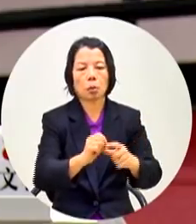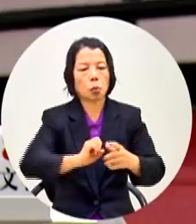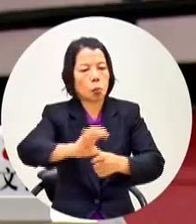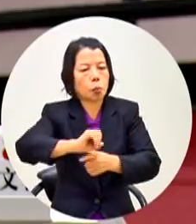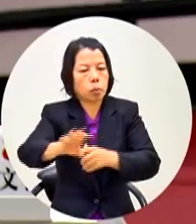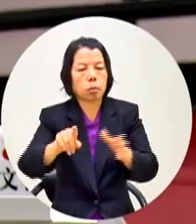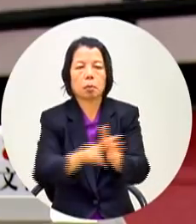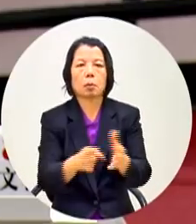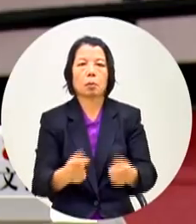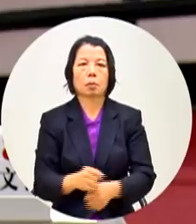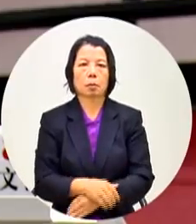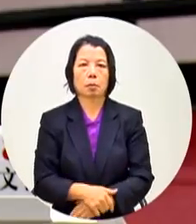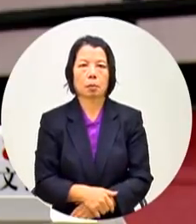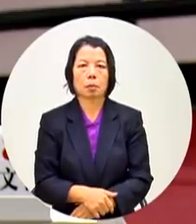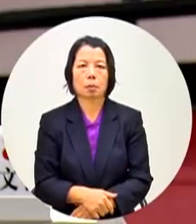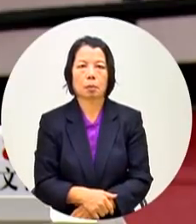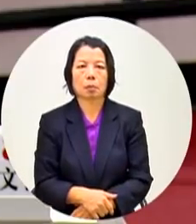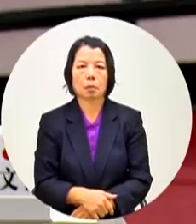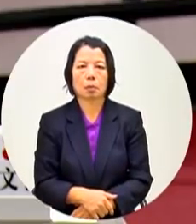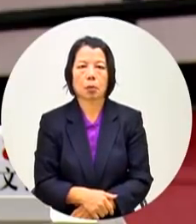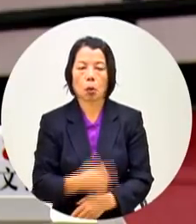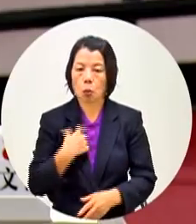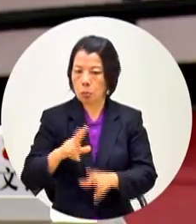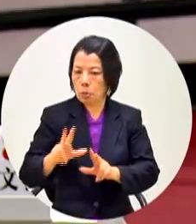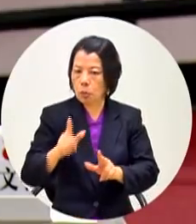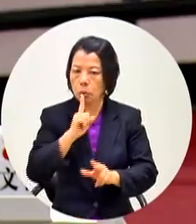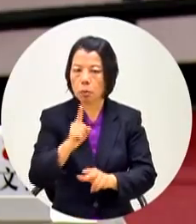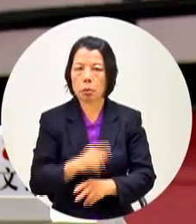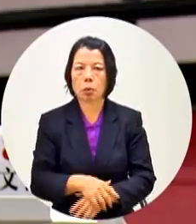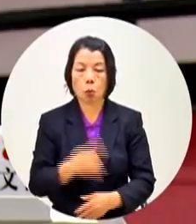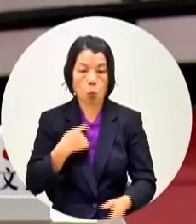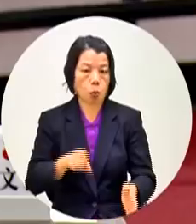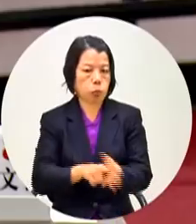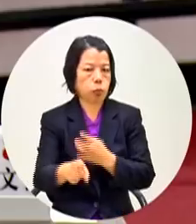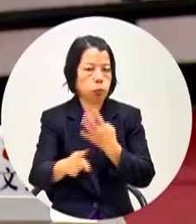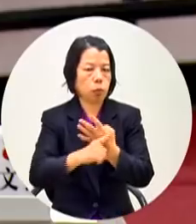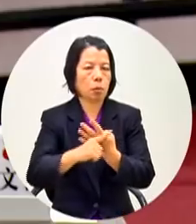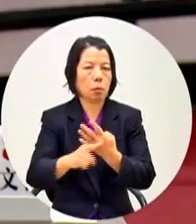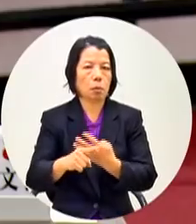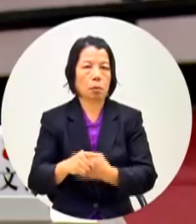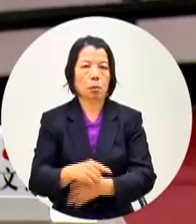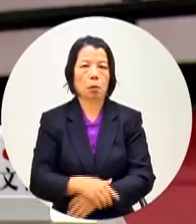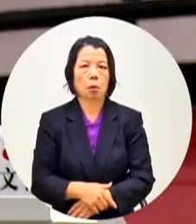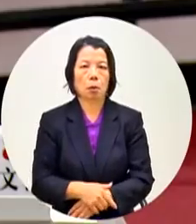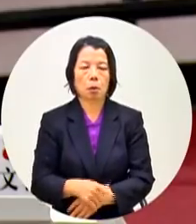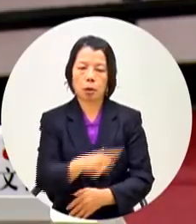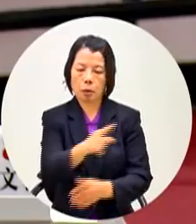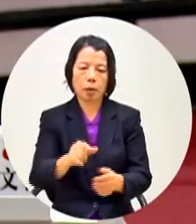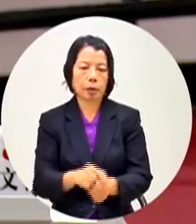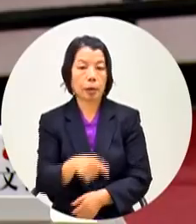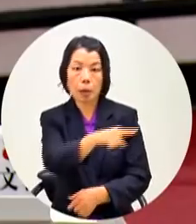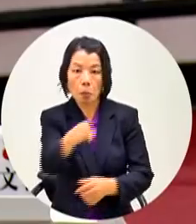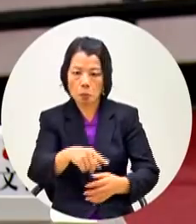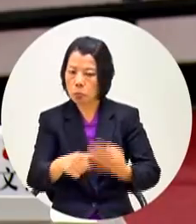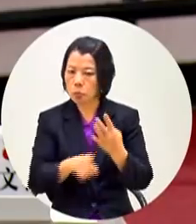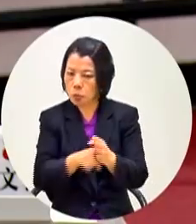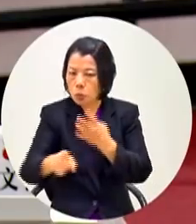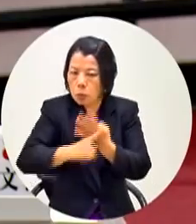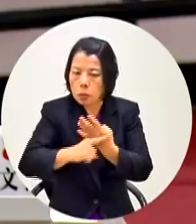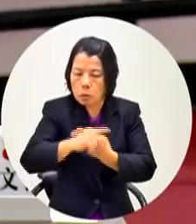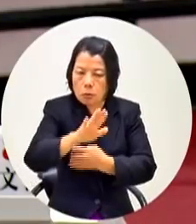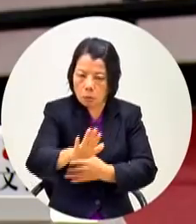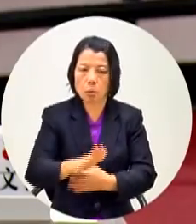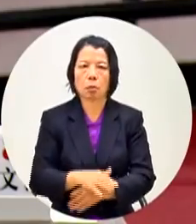坦白讲我都认为我是很专业的这一方面的爱好者，比我更专业更新的资